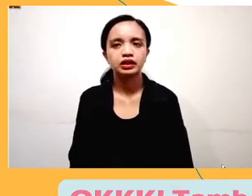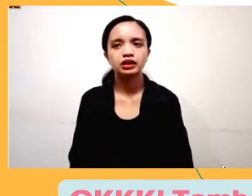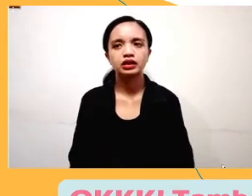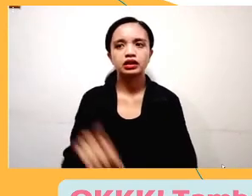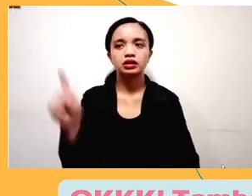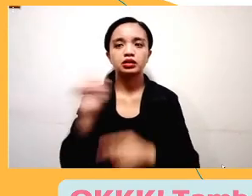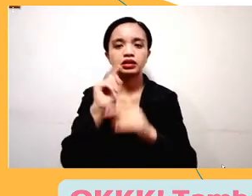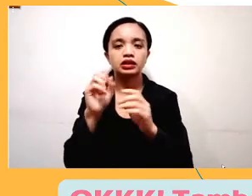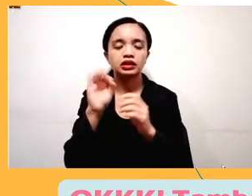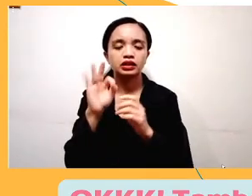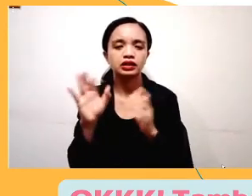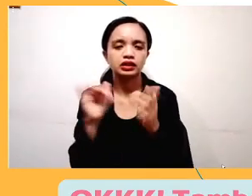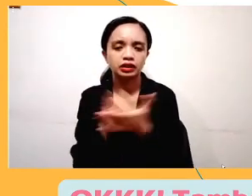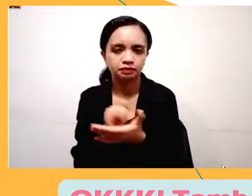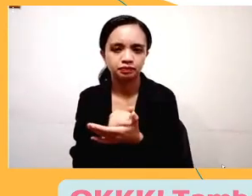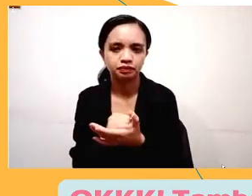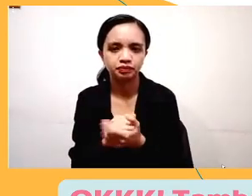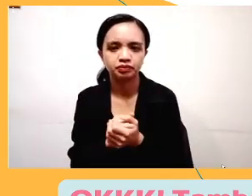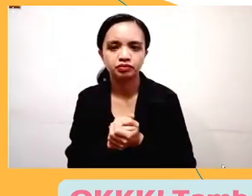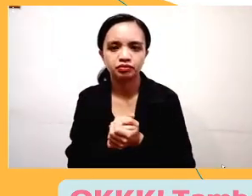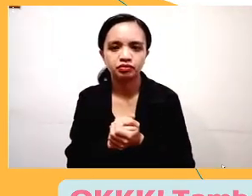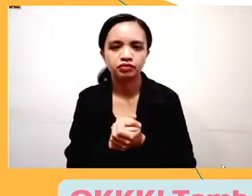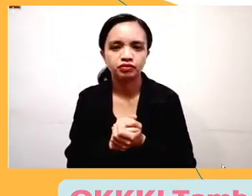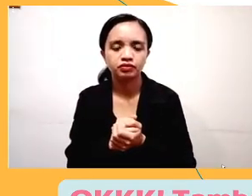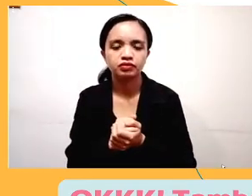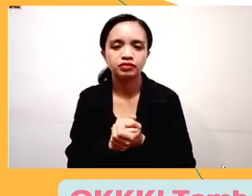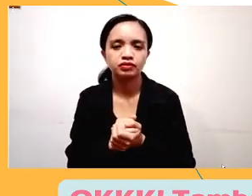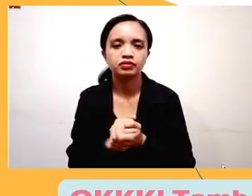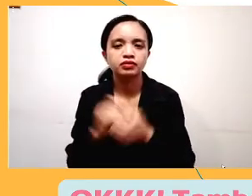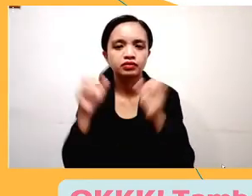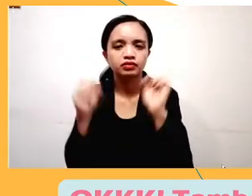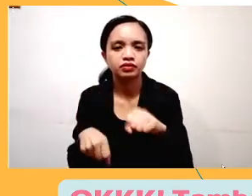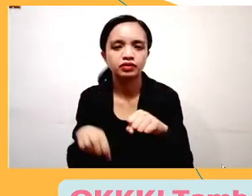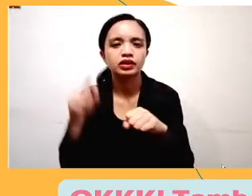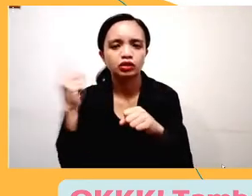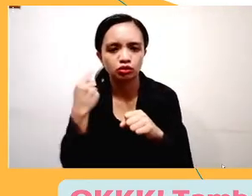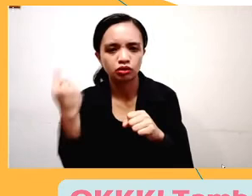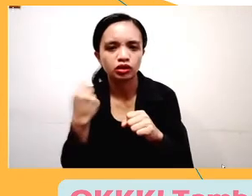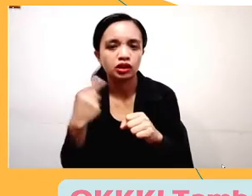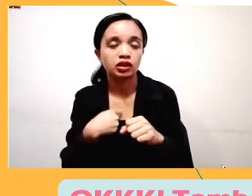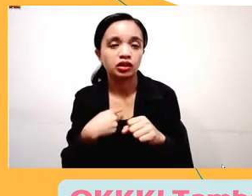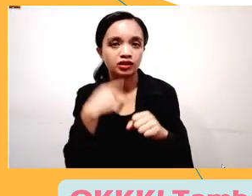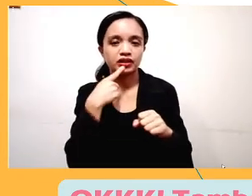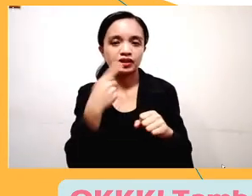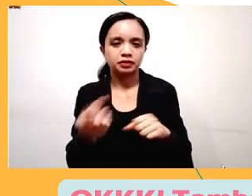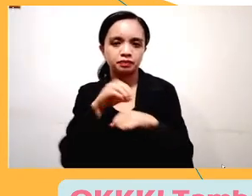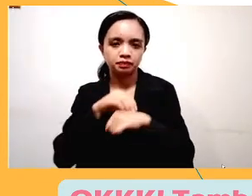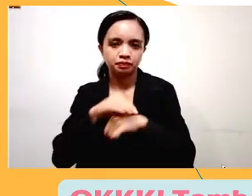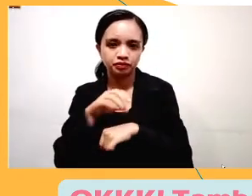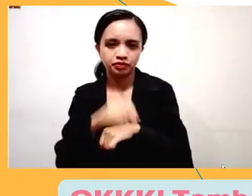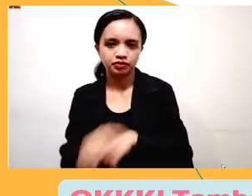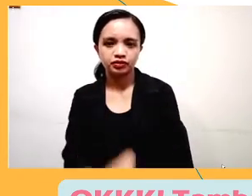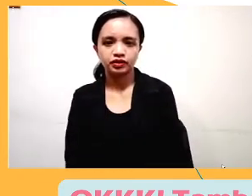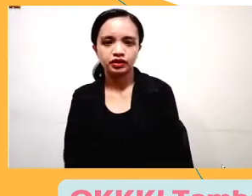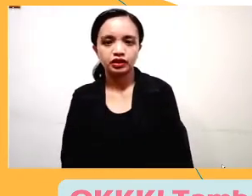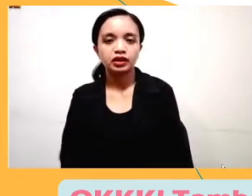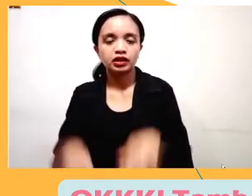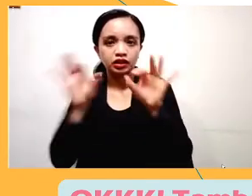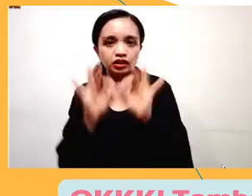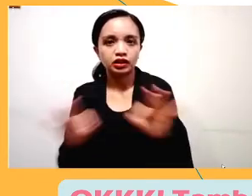comes here. Ang ugali sa criticism, ito lang ang masasabi ko sa inyo. It is important to